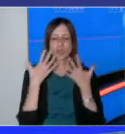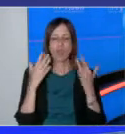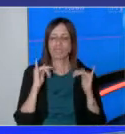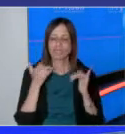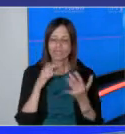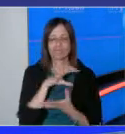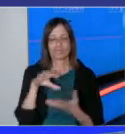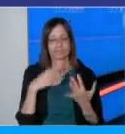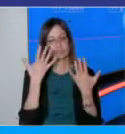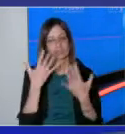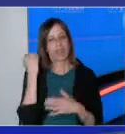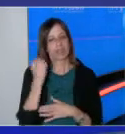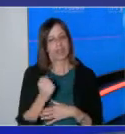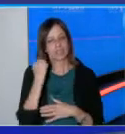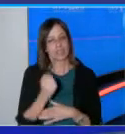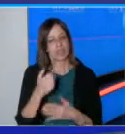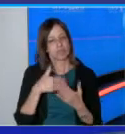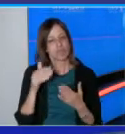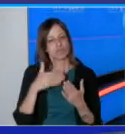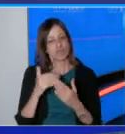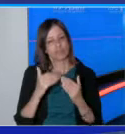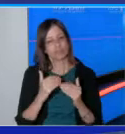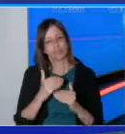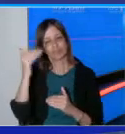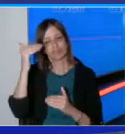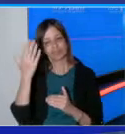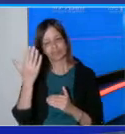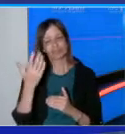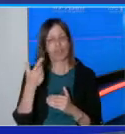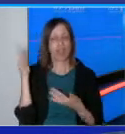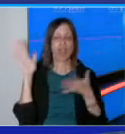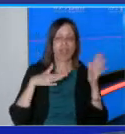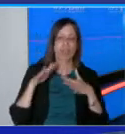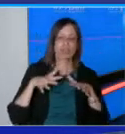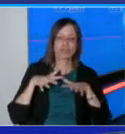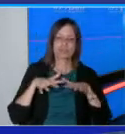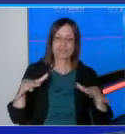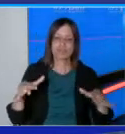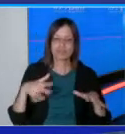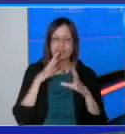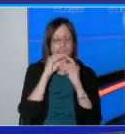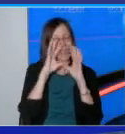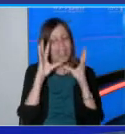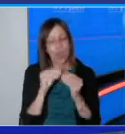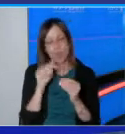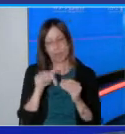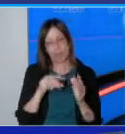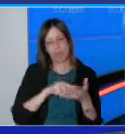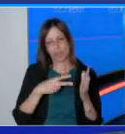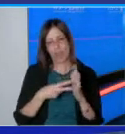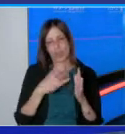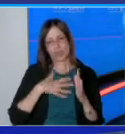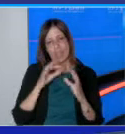מספרי הנרצחים בארץ ממשיכים להאמיר. האלימות גולשת. אנחנו נדבר על הכל היום בתוכנית. אני רוצה